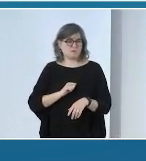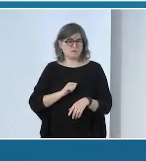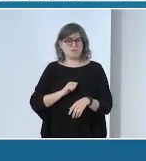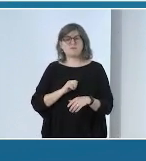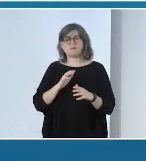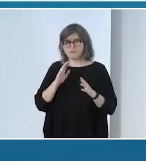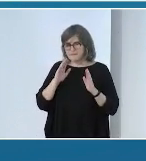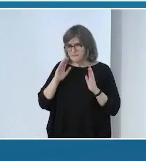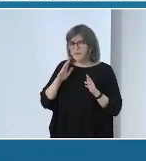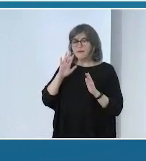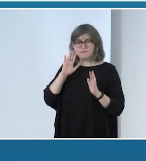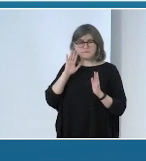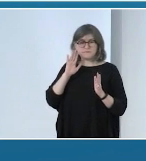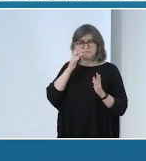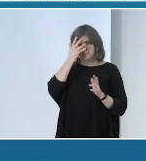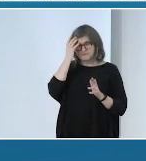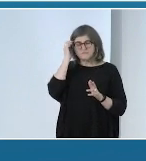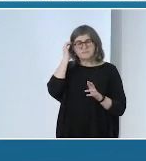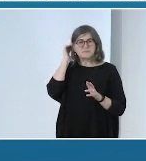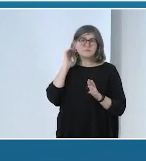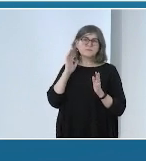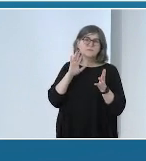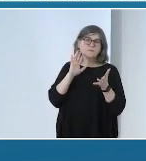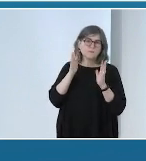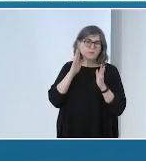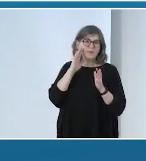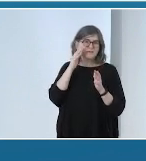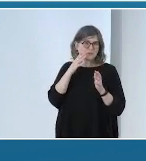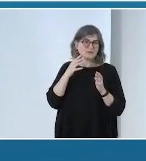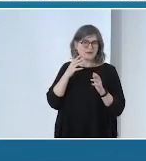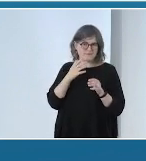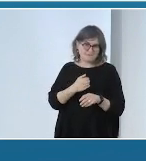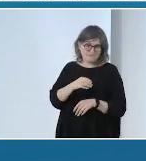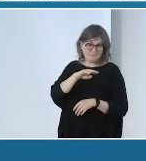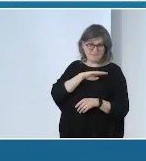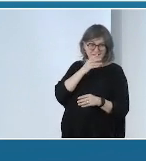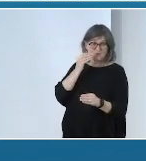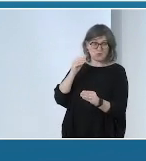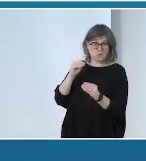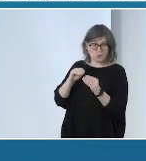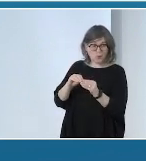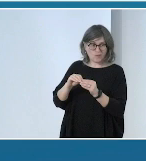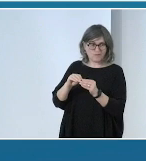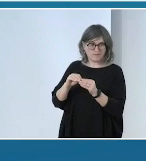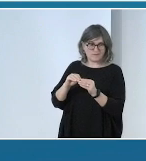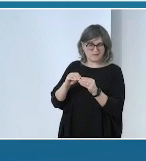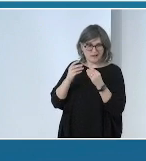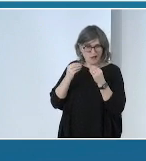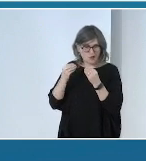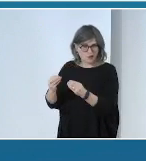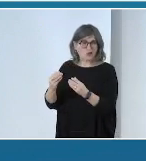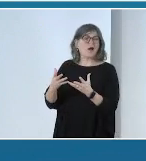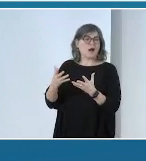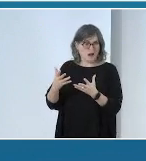évolution du fait qu'elle a été prise en charge très précocement et qu'au